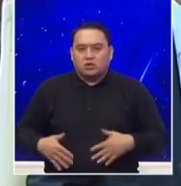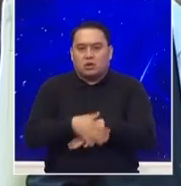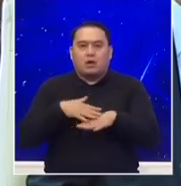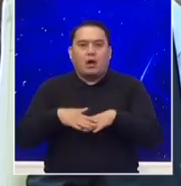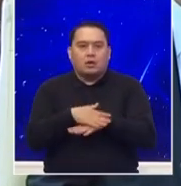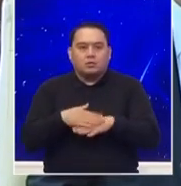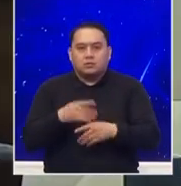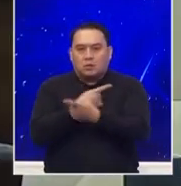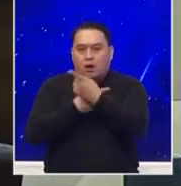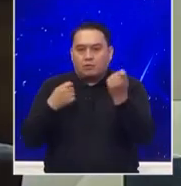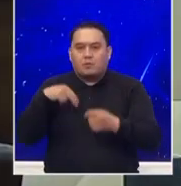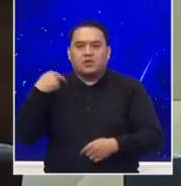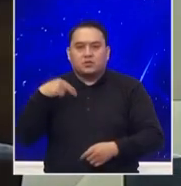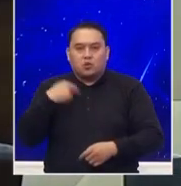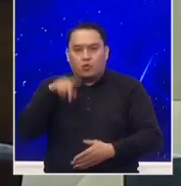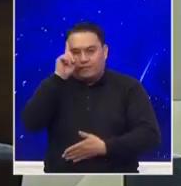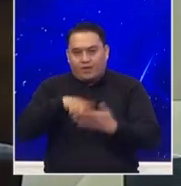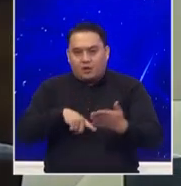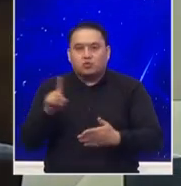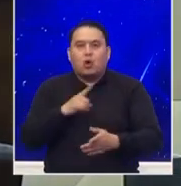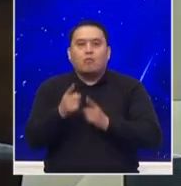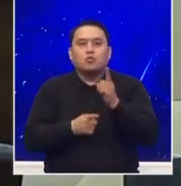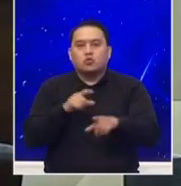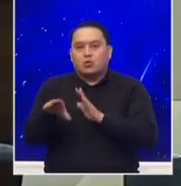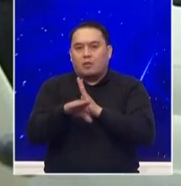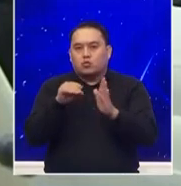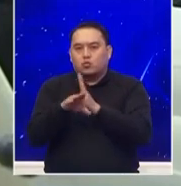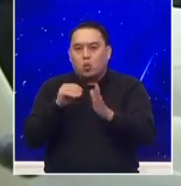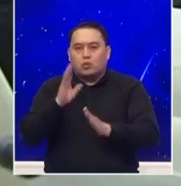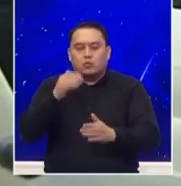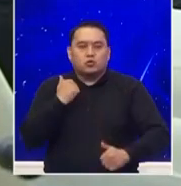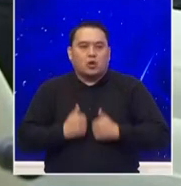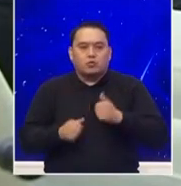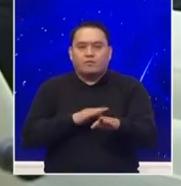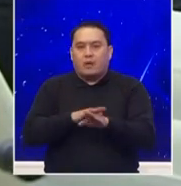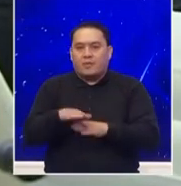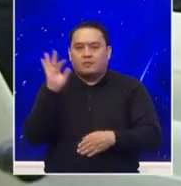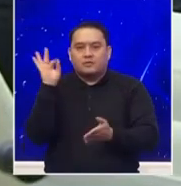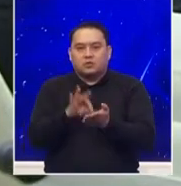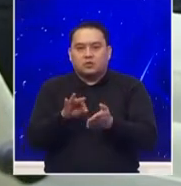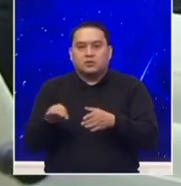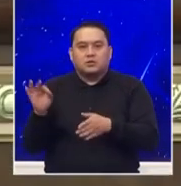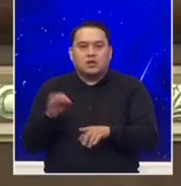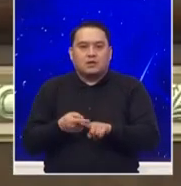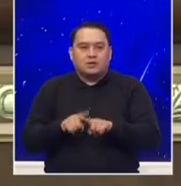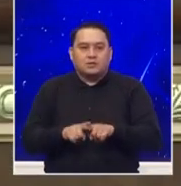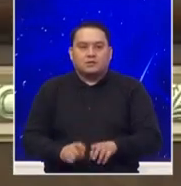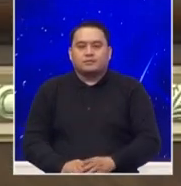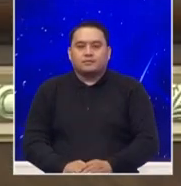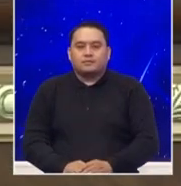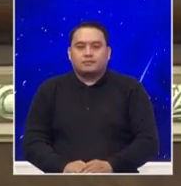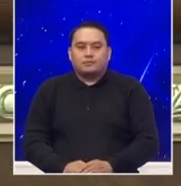населения, заявил президент. Он уверен, что обновленный депутатский корпус достойно справится с поставленными задачами.